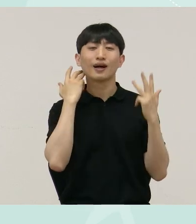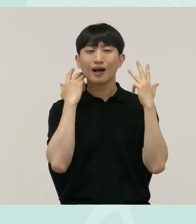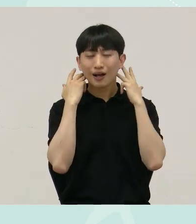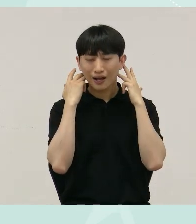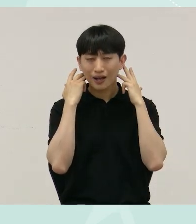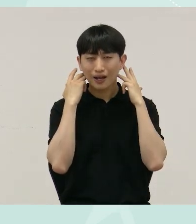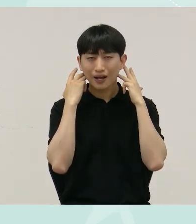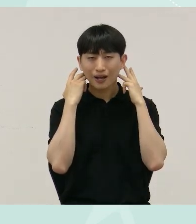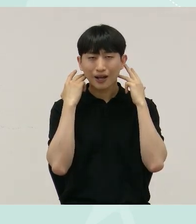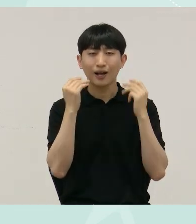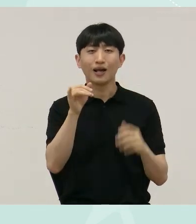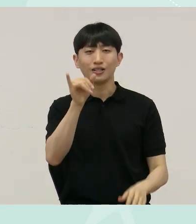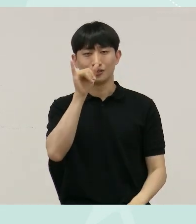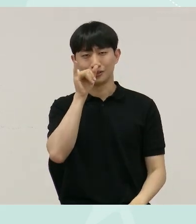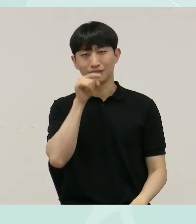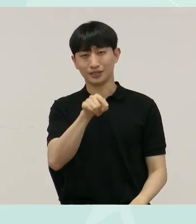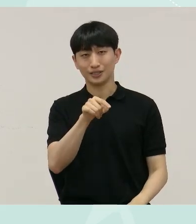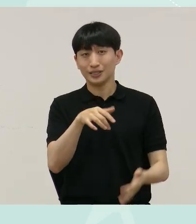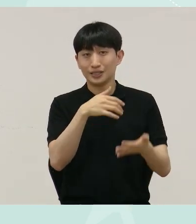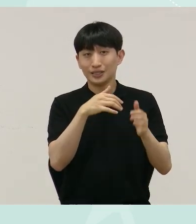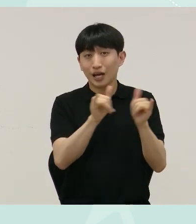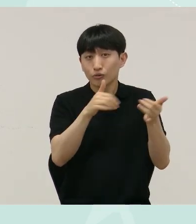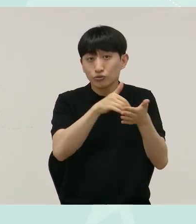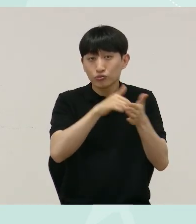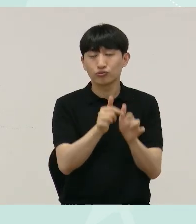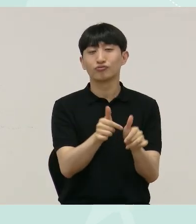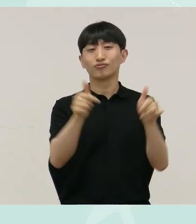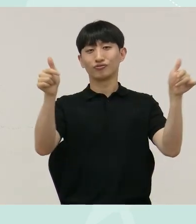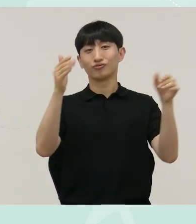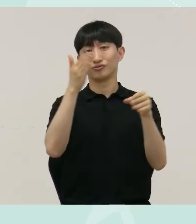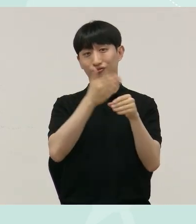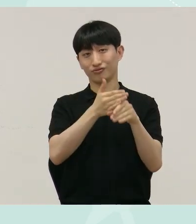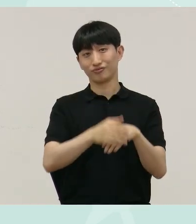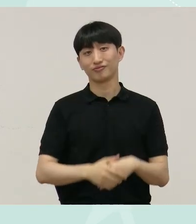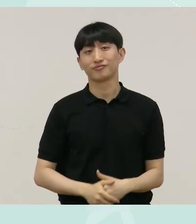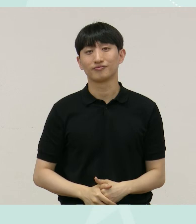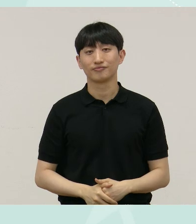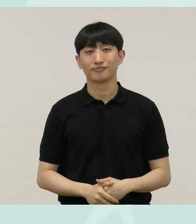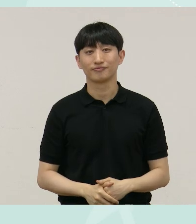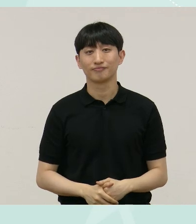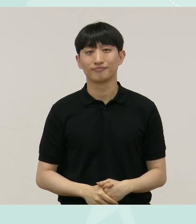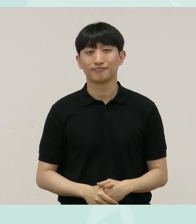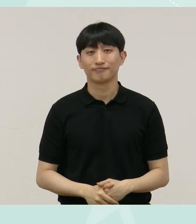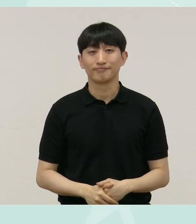혹은 순차 양해를 하는 그런 인공화학 수술의 흐름이 갈수록 가속화되고 있다라고 말씀을 드릴 수 있을 것 같습니다.